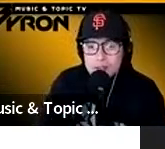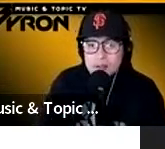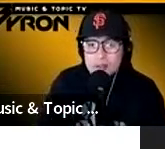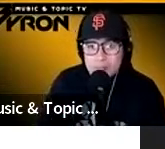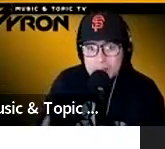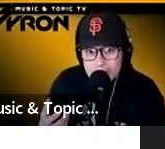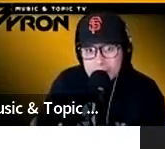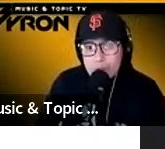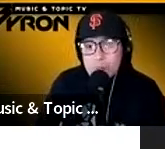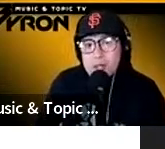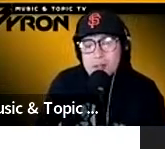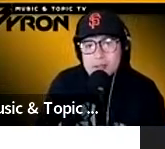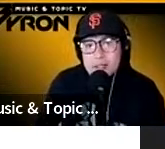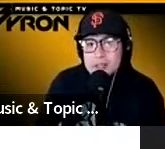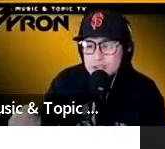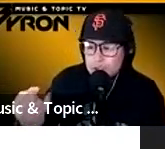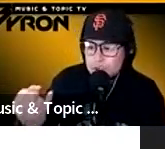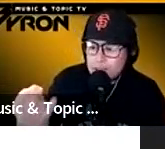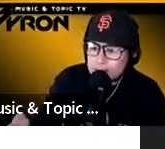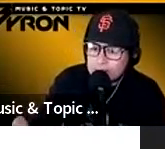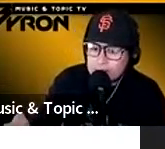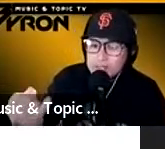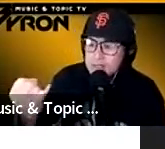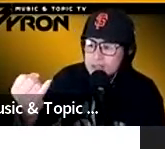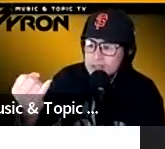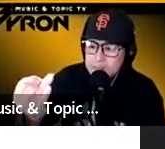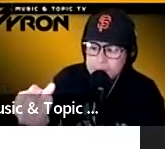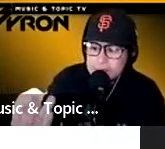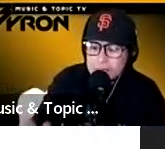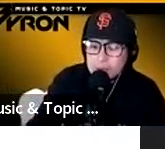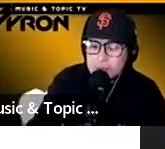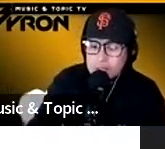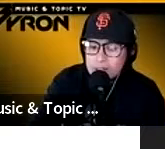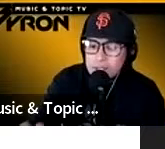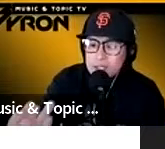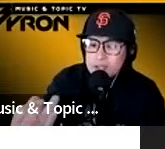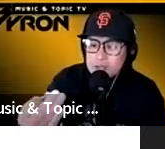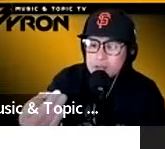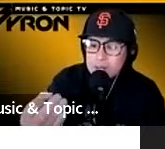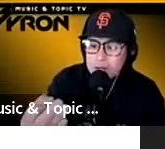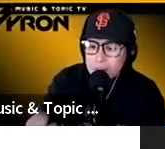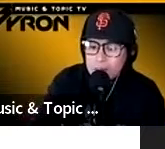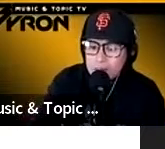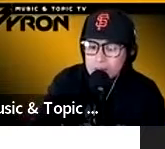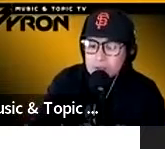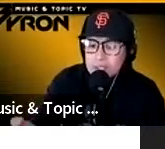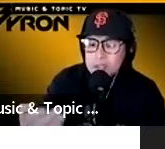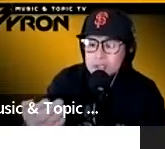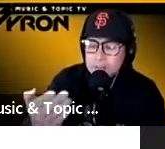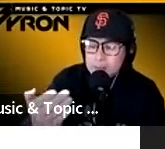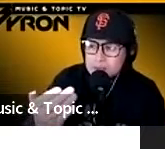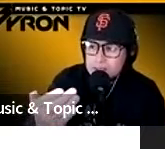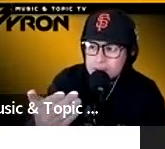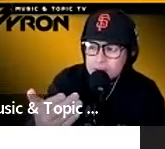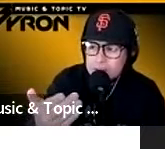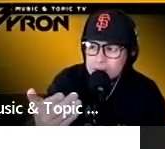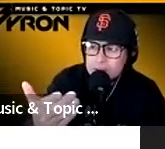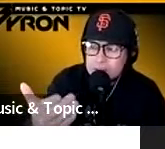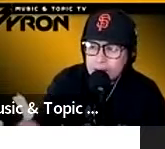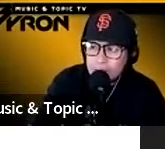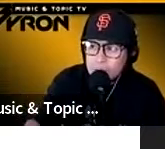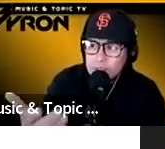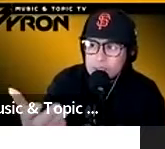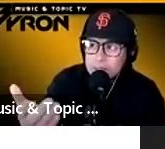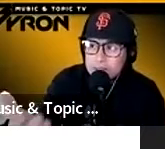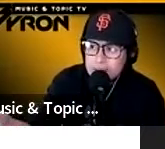ba May nagbago ba nandiyan si Duterte nandyan si BP Sarte Nandiyan yung dalawang abogado Nandiyan si si